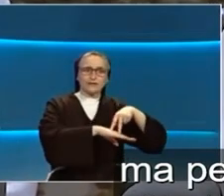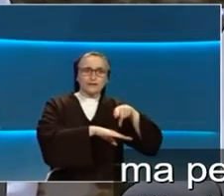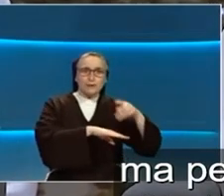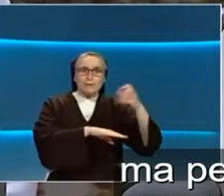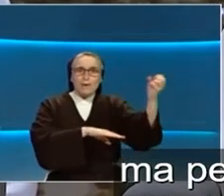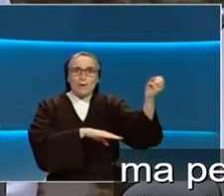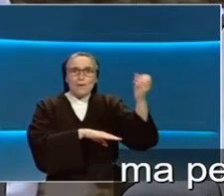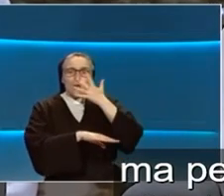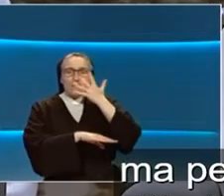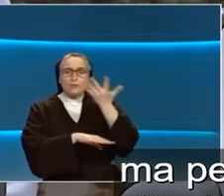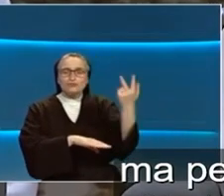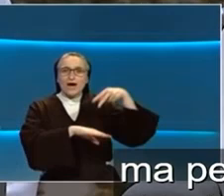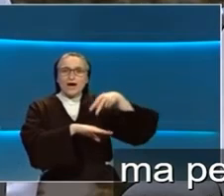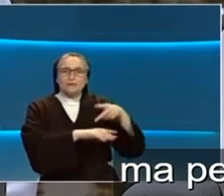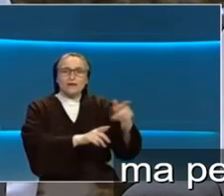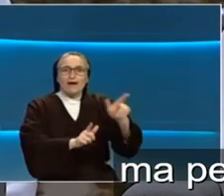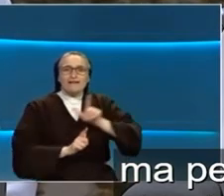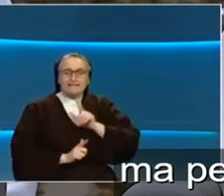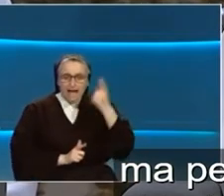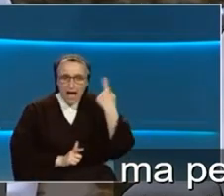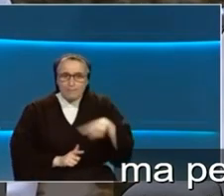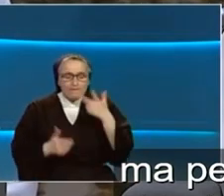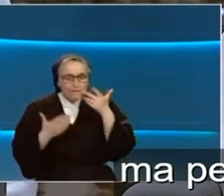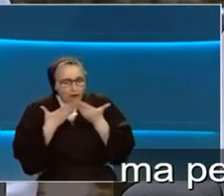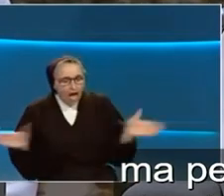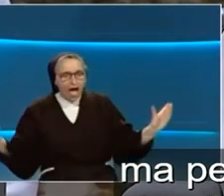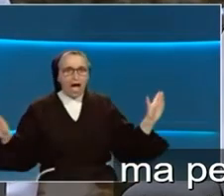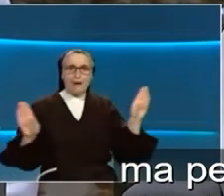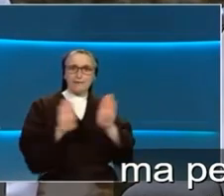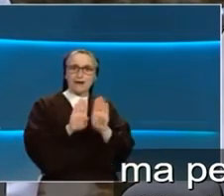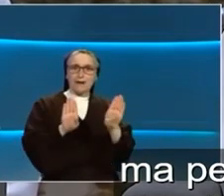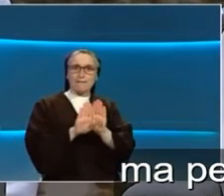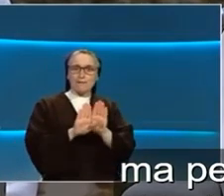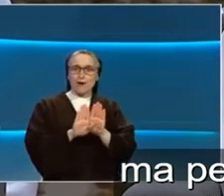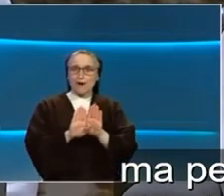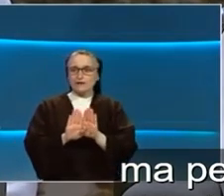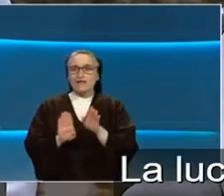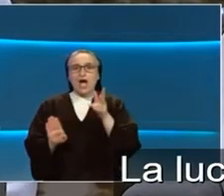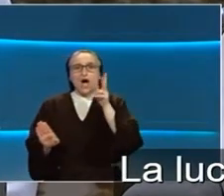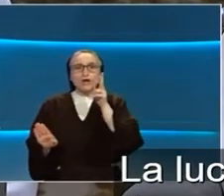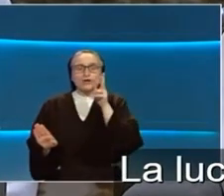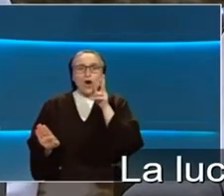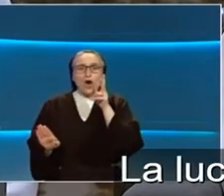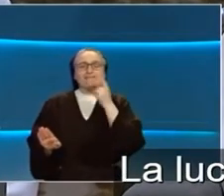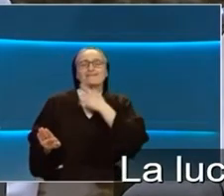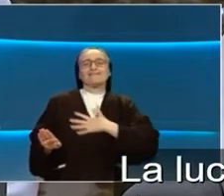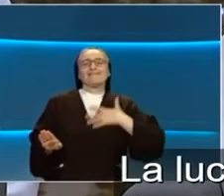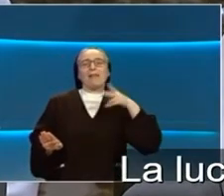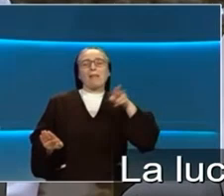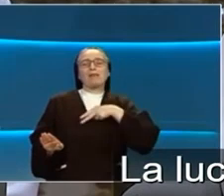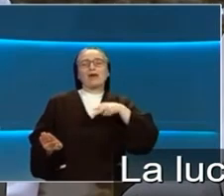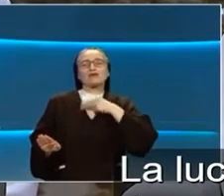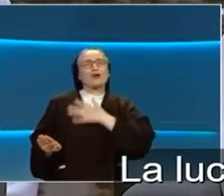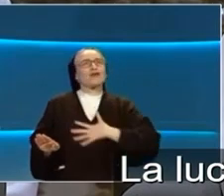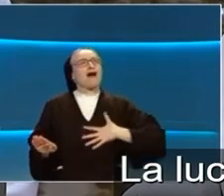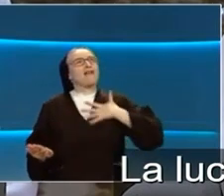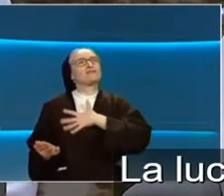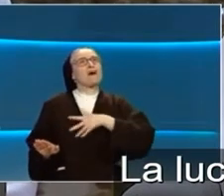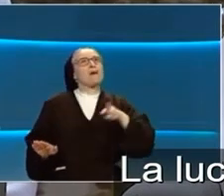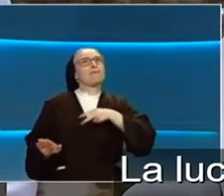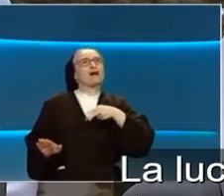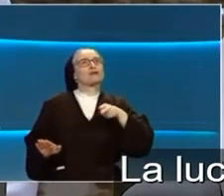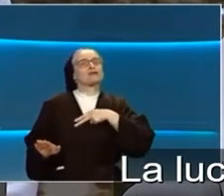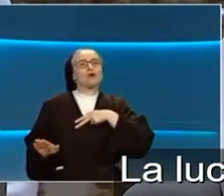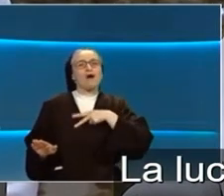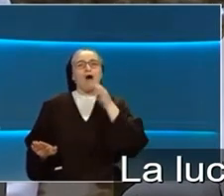선포하는 그 선포에 마음을 여는 것입니다. 그렇기 때문에 부활의 빛은 여인들을 개인적인 황홀경 속에 빠지게 내버려